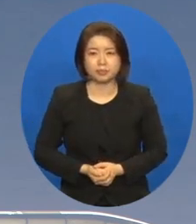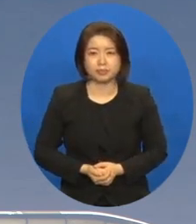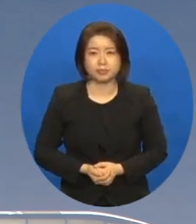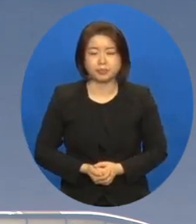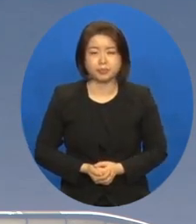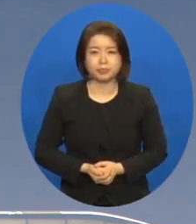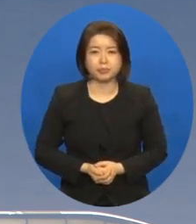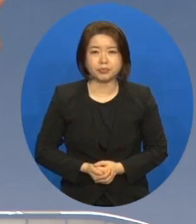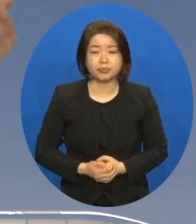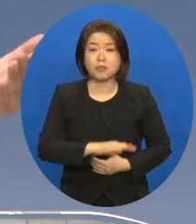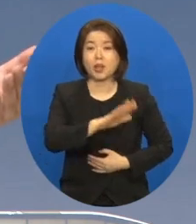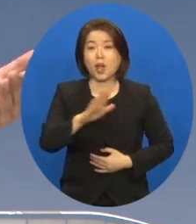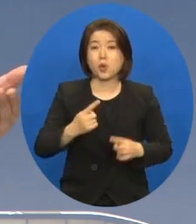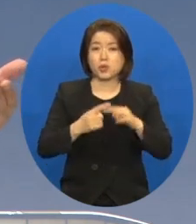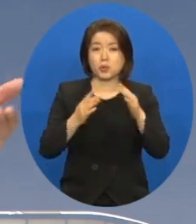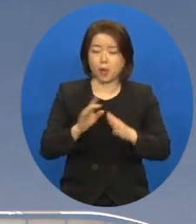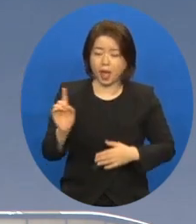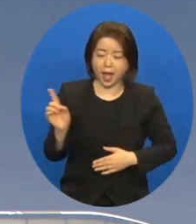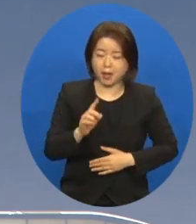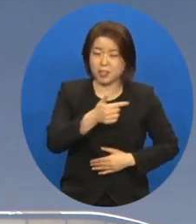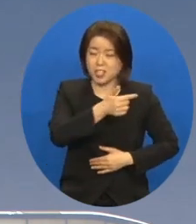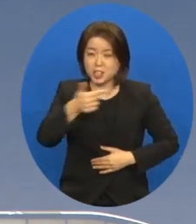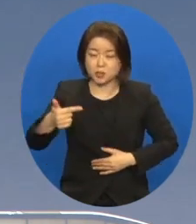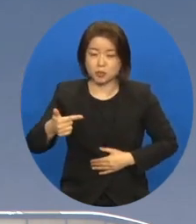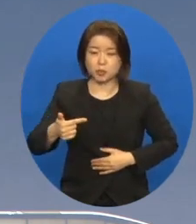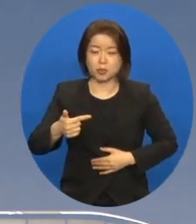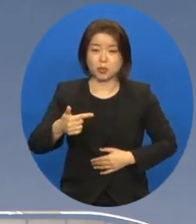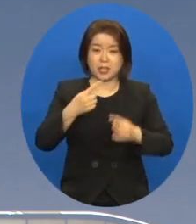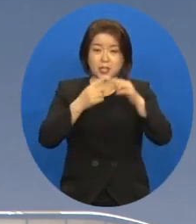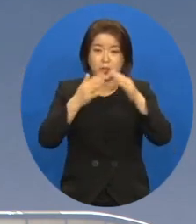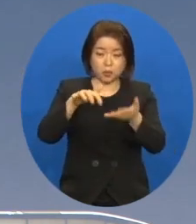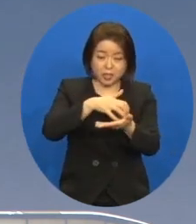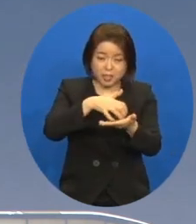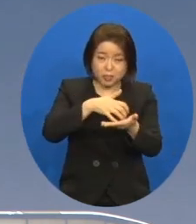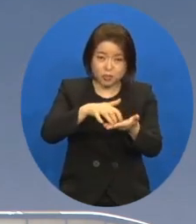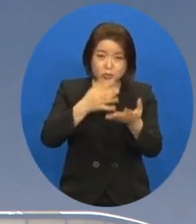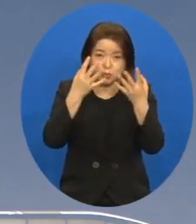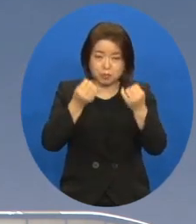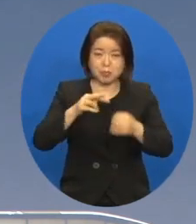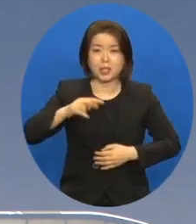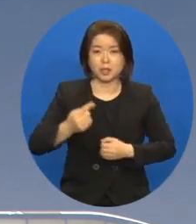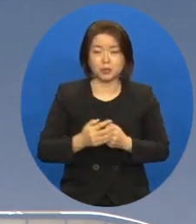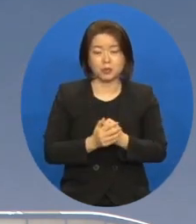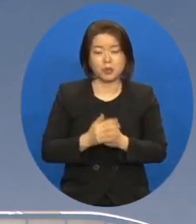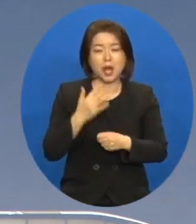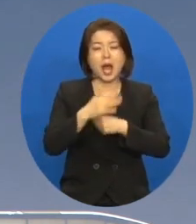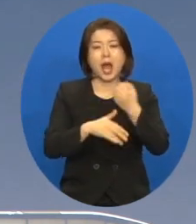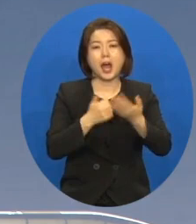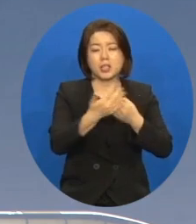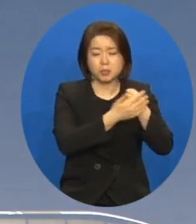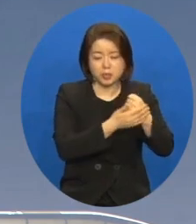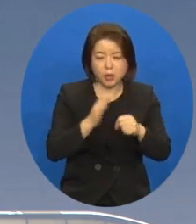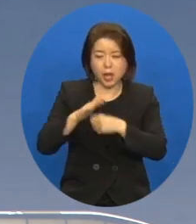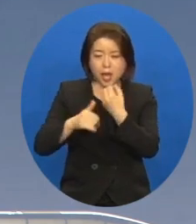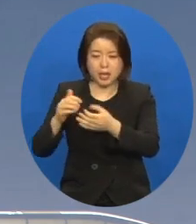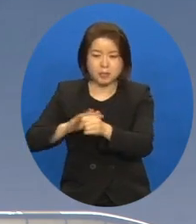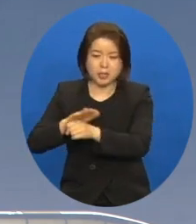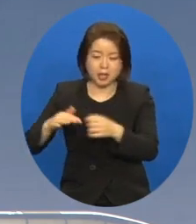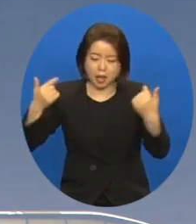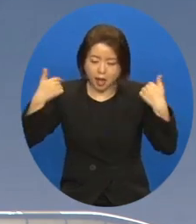우리 교회 아무리 크고 교인이 많아도 하나님의 은혜와 하나님의 사랑이 늘